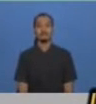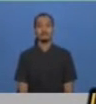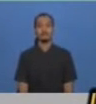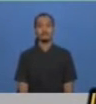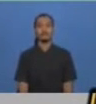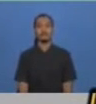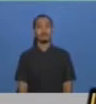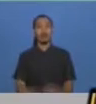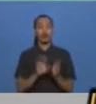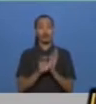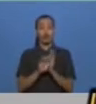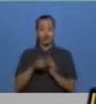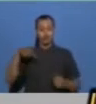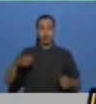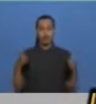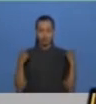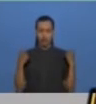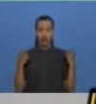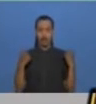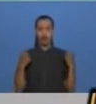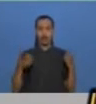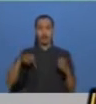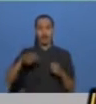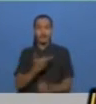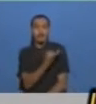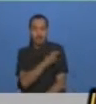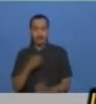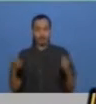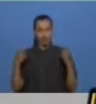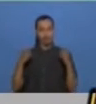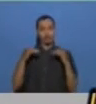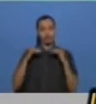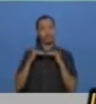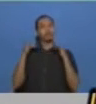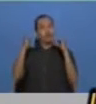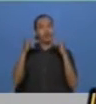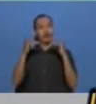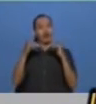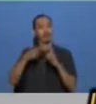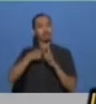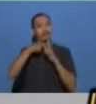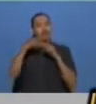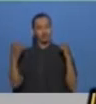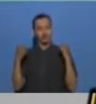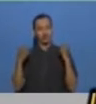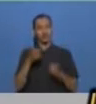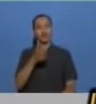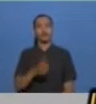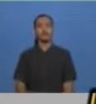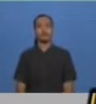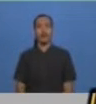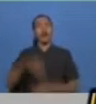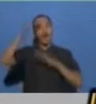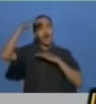tahannya menjadi lebih baik lagi, menjadi lebih benar lagi gitu. Jadi harapannya vaksinasi ini bisa melindungi